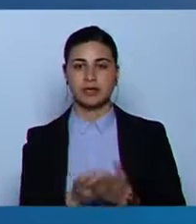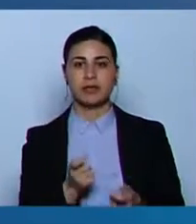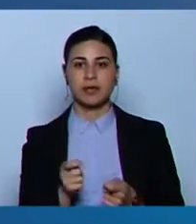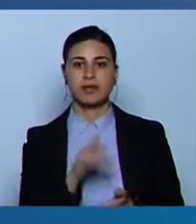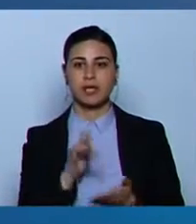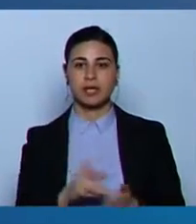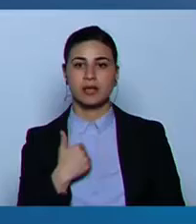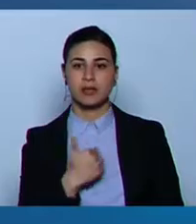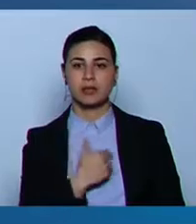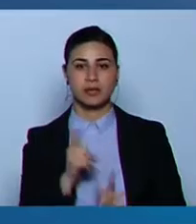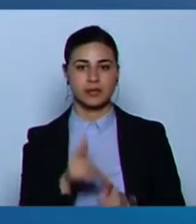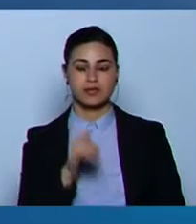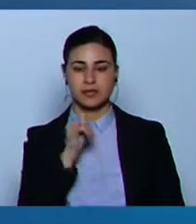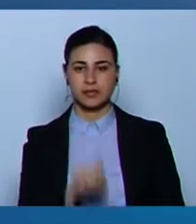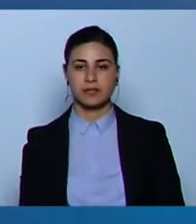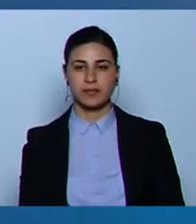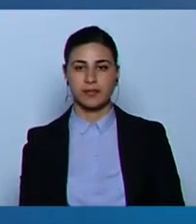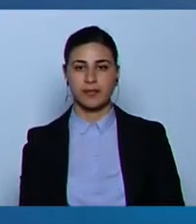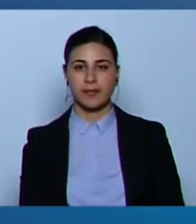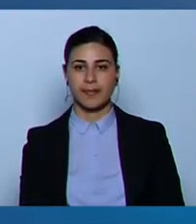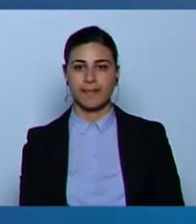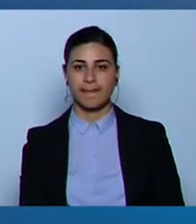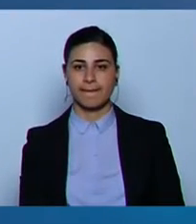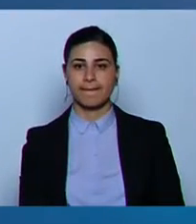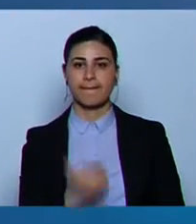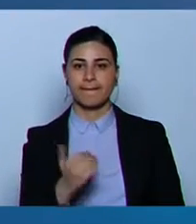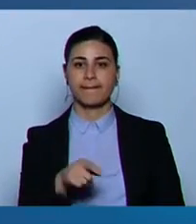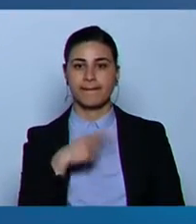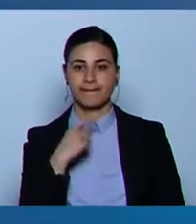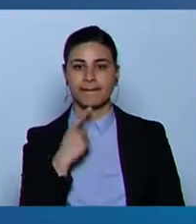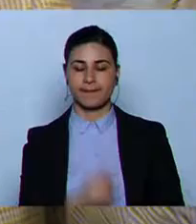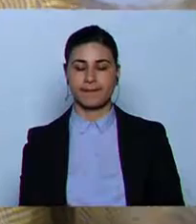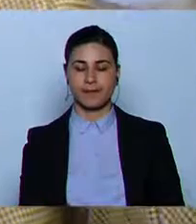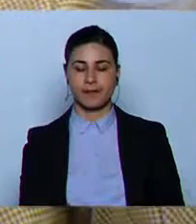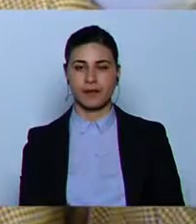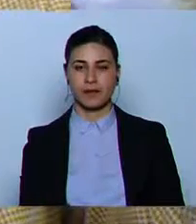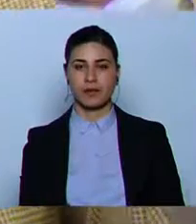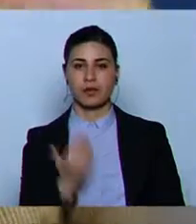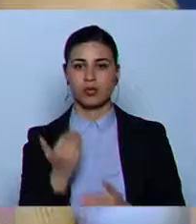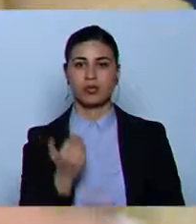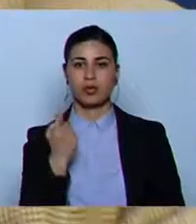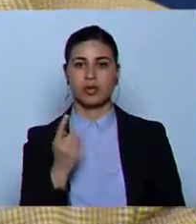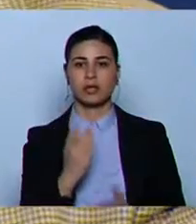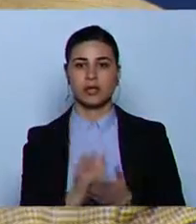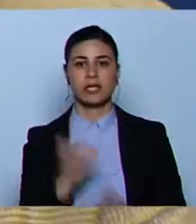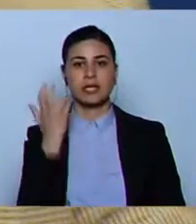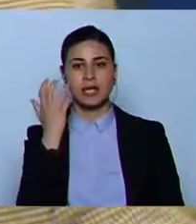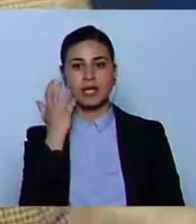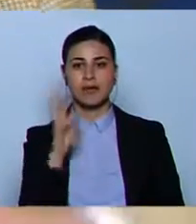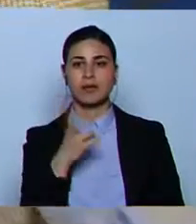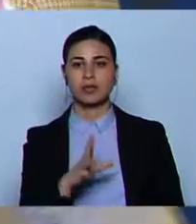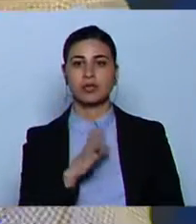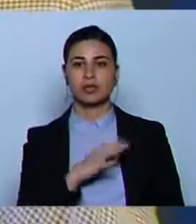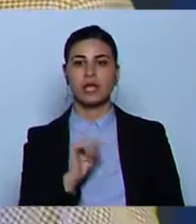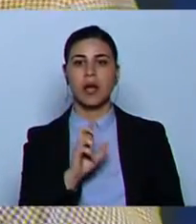ვერ დაგეთანხმები. ბატონო ჩემო, იმაში რომ თქვენ აცხადებთ, იცით რა თუ ერთი თქვენ გინდა თელავი. რატომ არ უნდა იყოს ამბროლა?